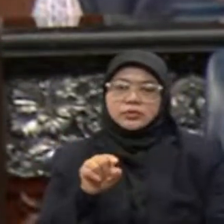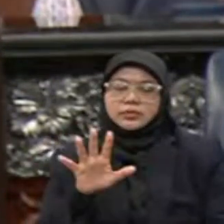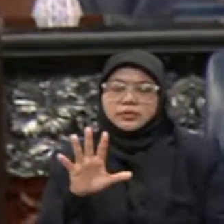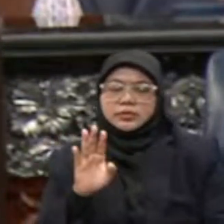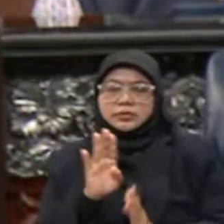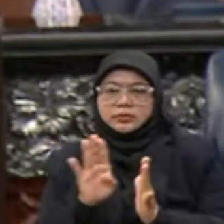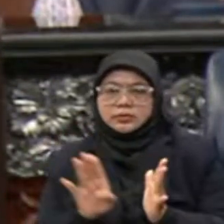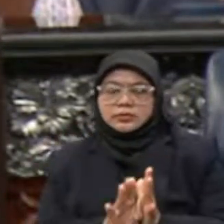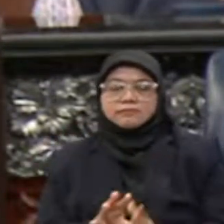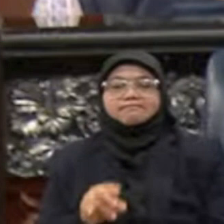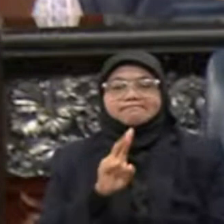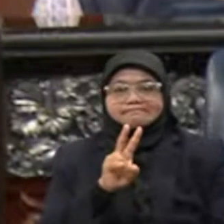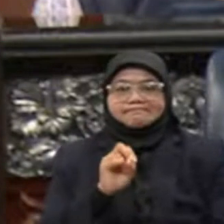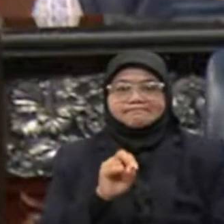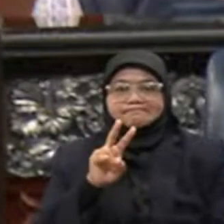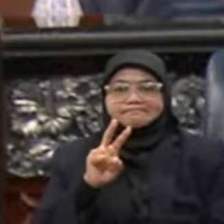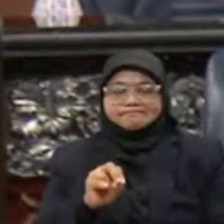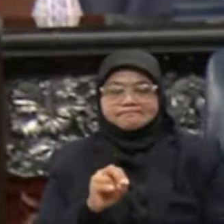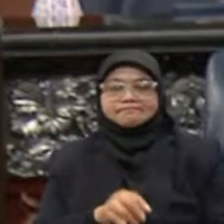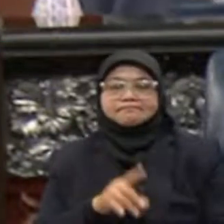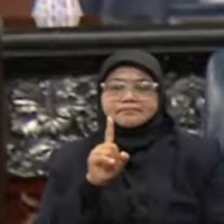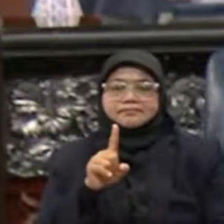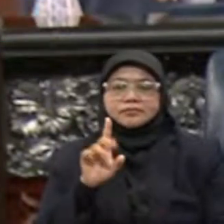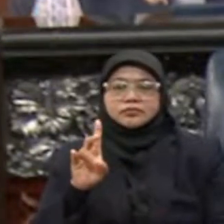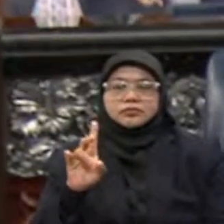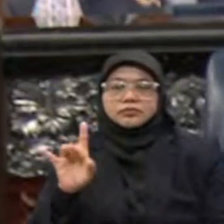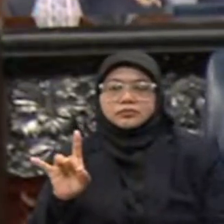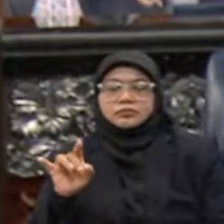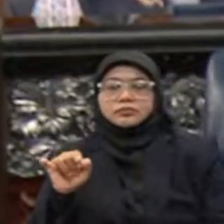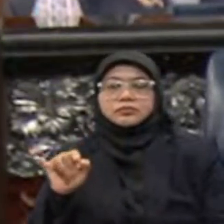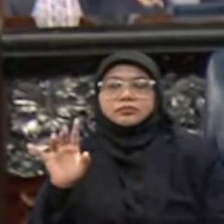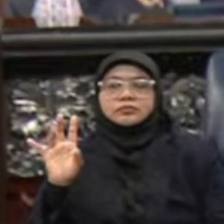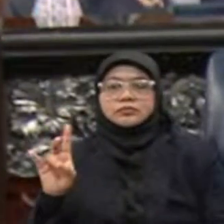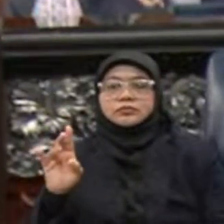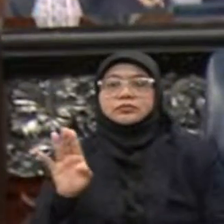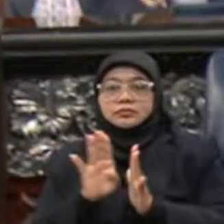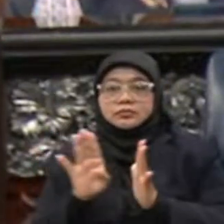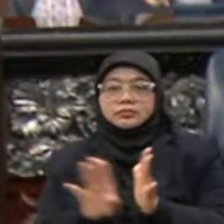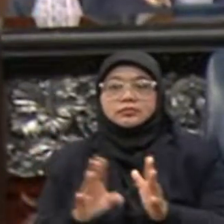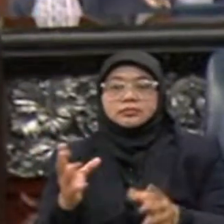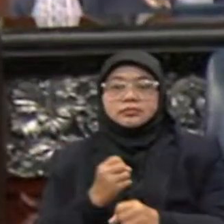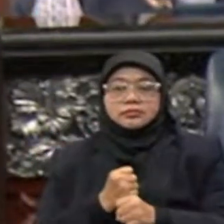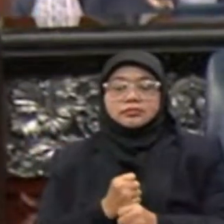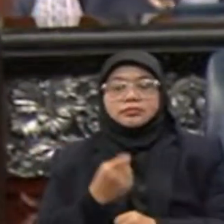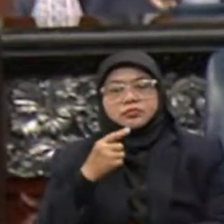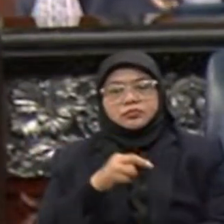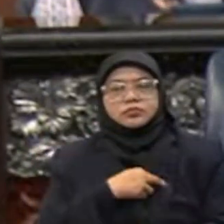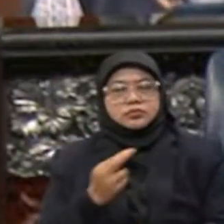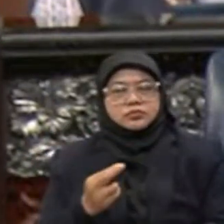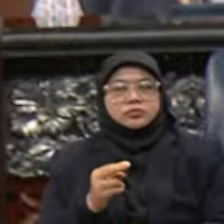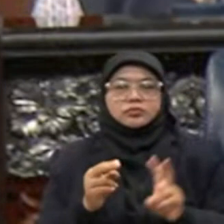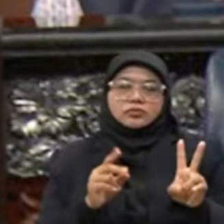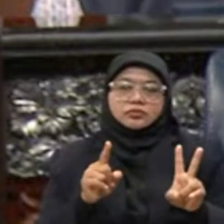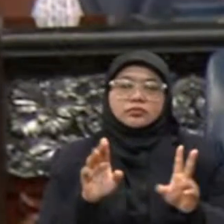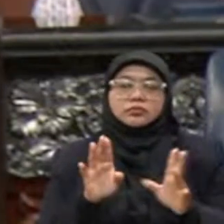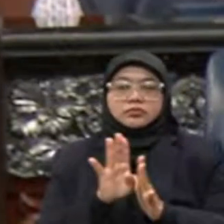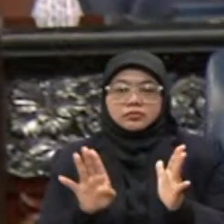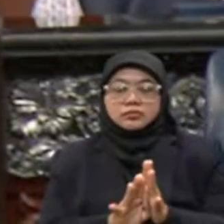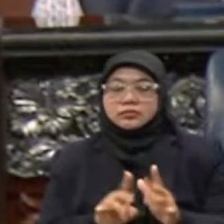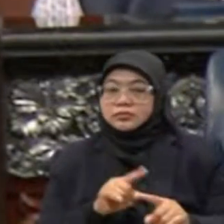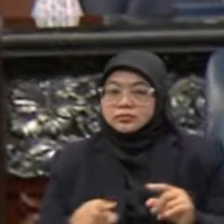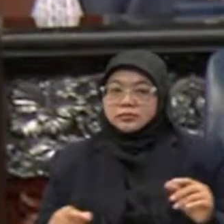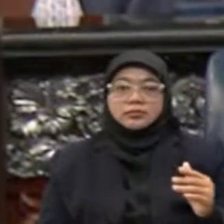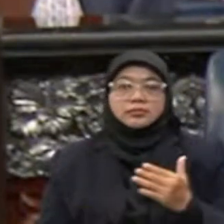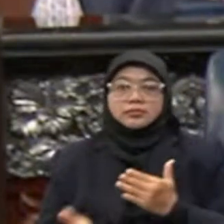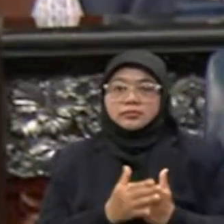billion 178 bulan 7 billion pendapatan rugi 21 billian tapi